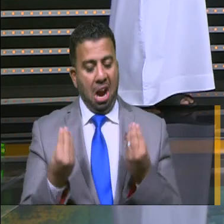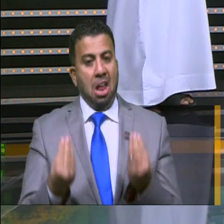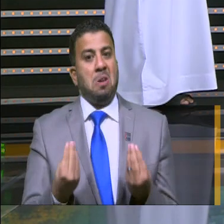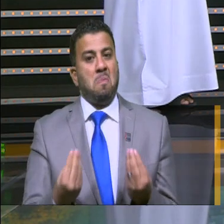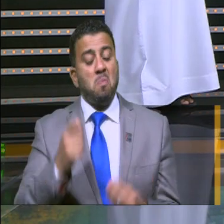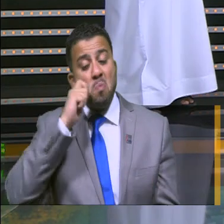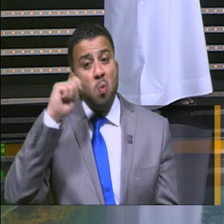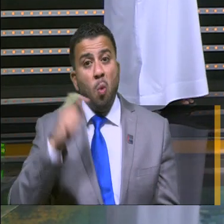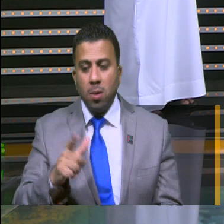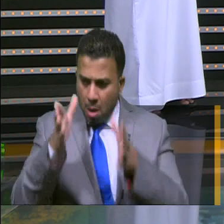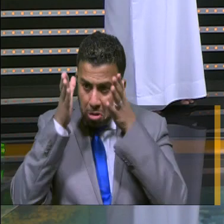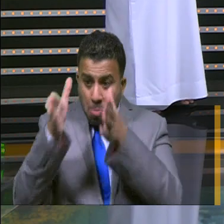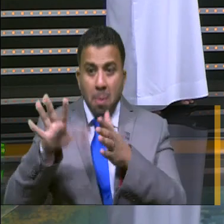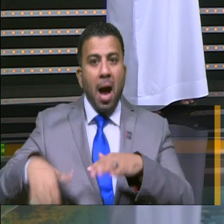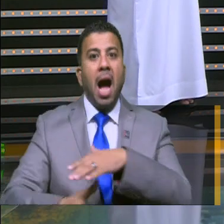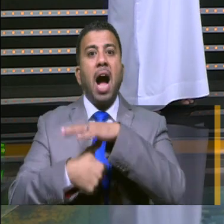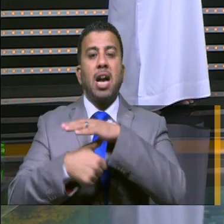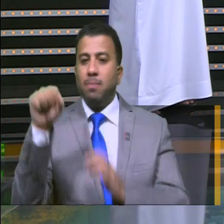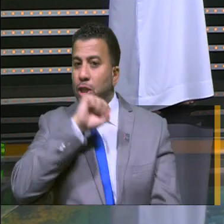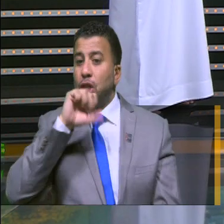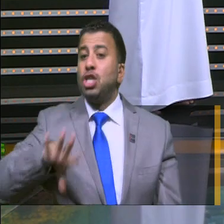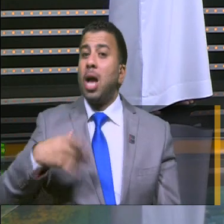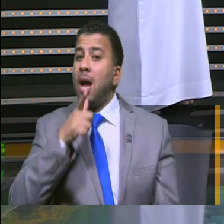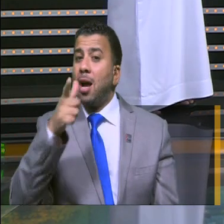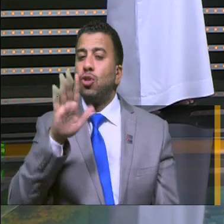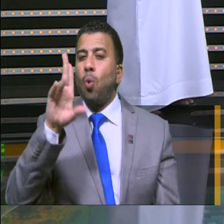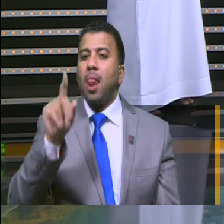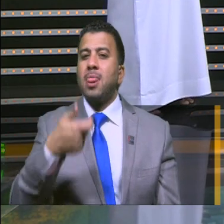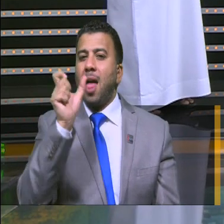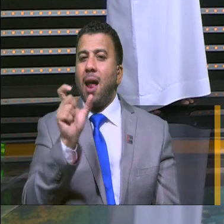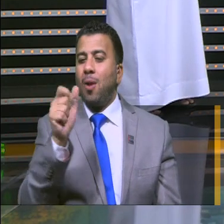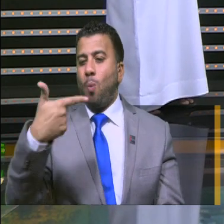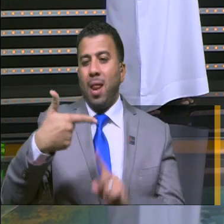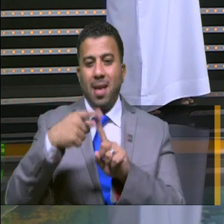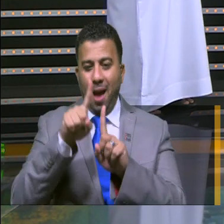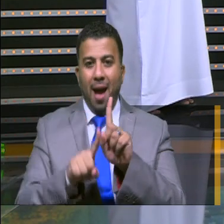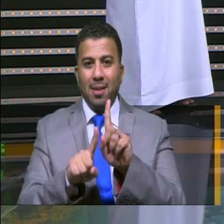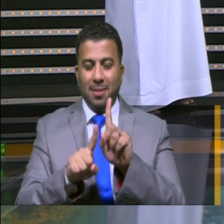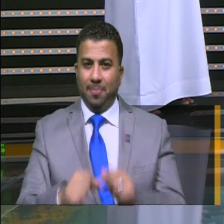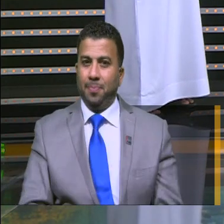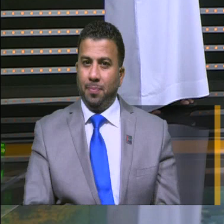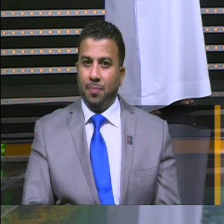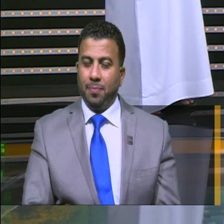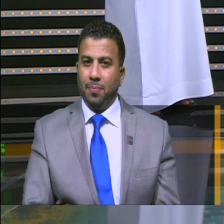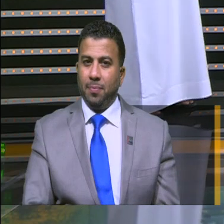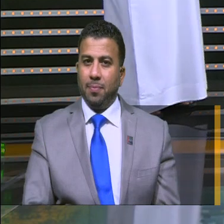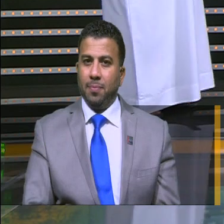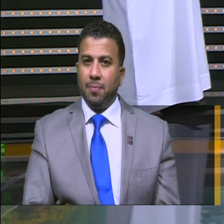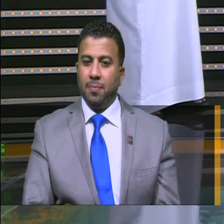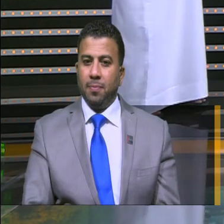للمواطن جل اهتمام حاكم الشارقة سمو الشيخ سلطان بن محمد بن سلطان القاسمي ولي العهد نائب حاكم